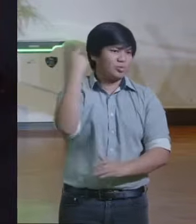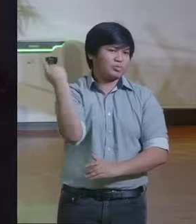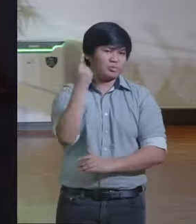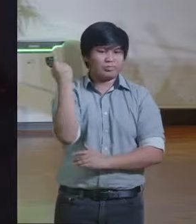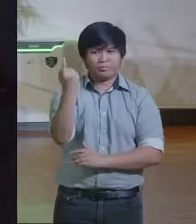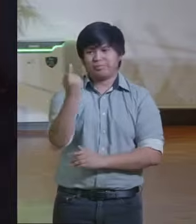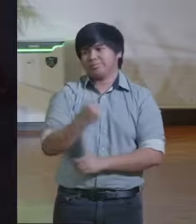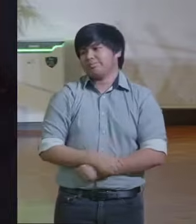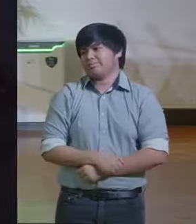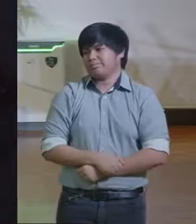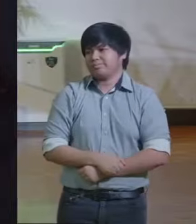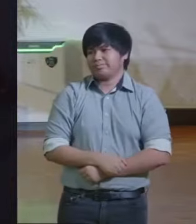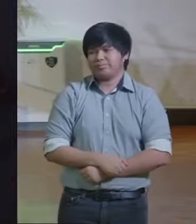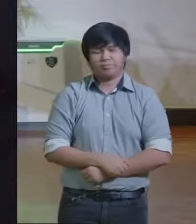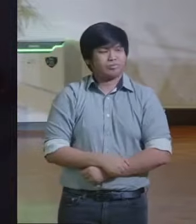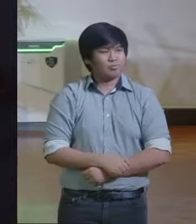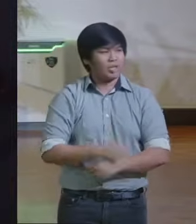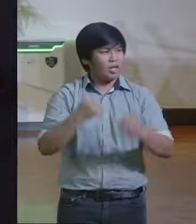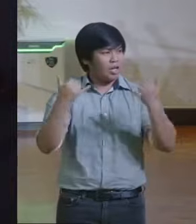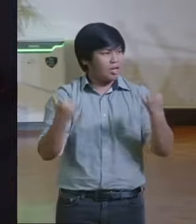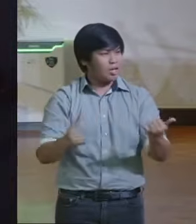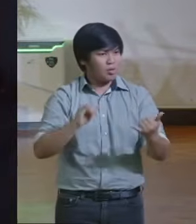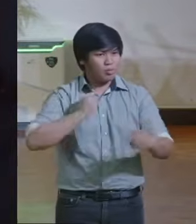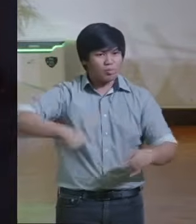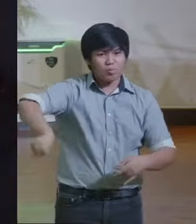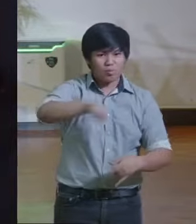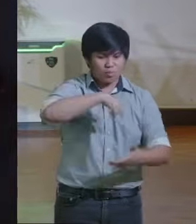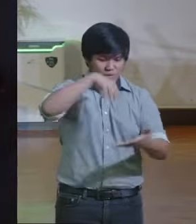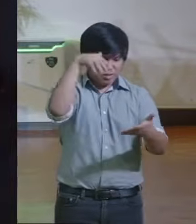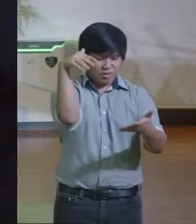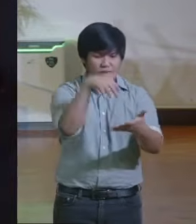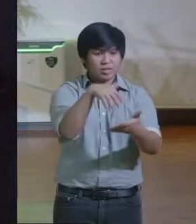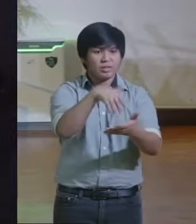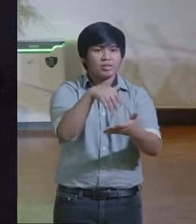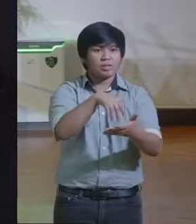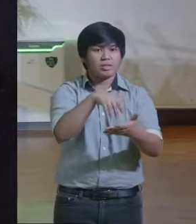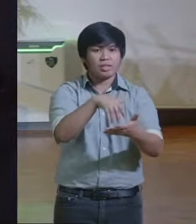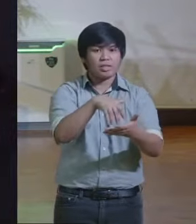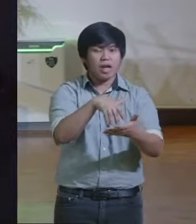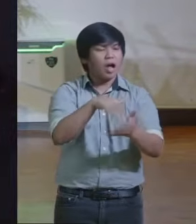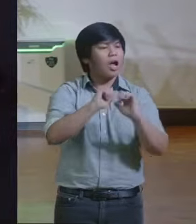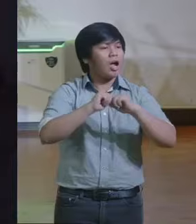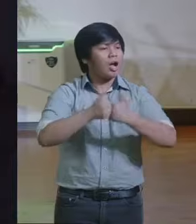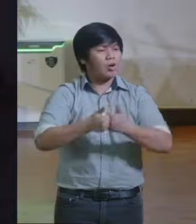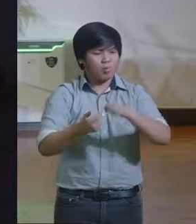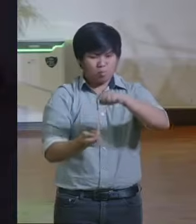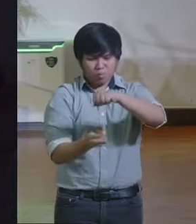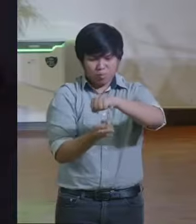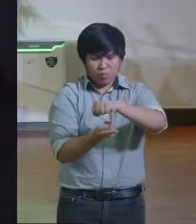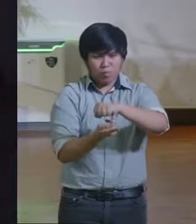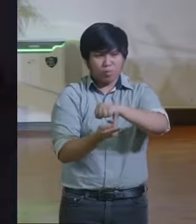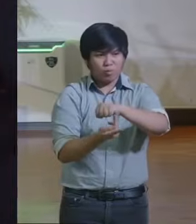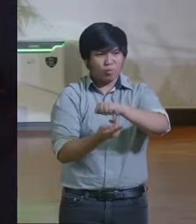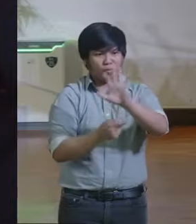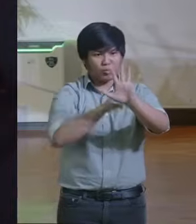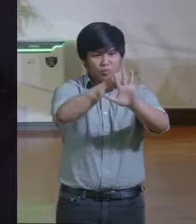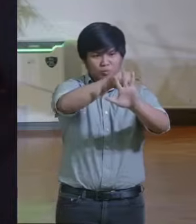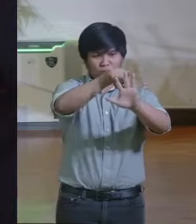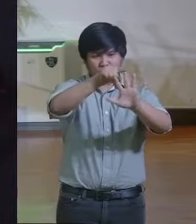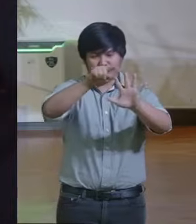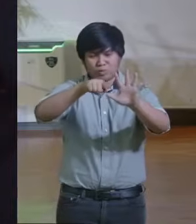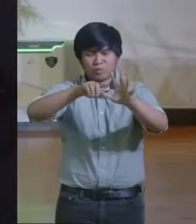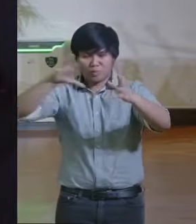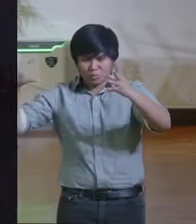po sa ating pong teksto sa hapong ito, ang bakas ng lahat ng katotohanan ito